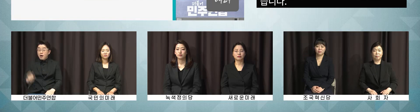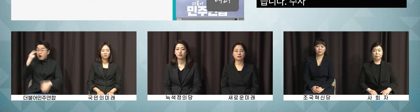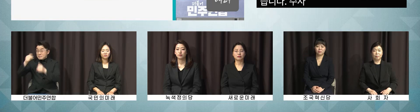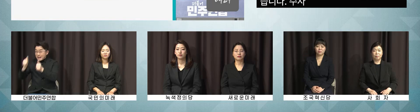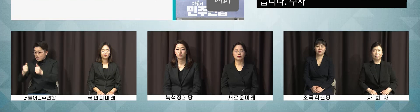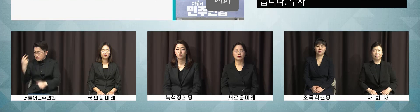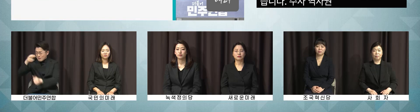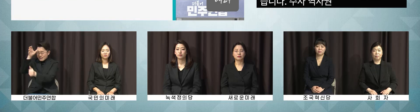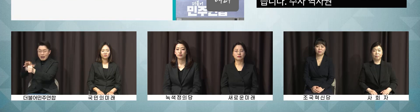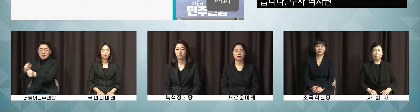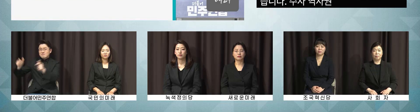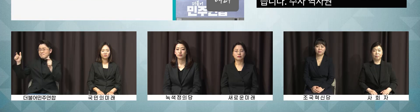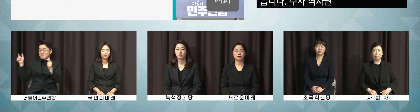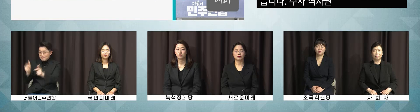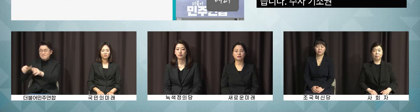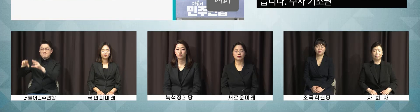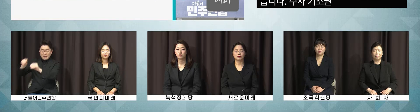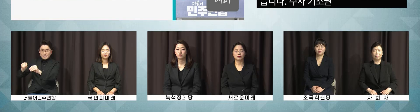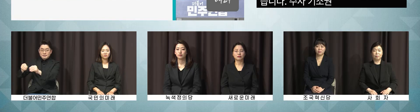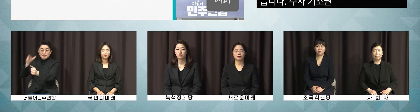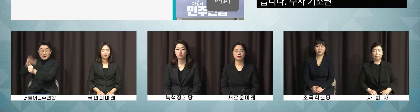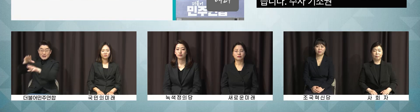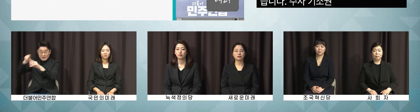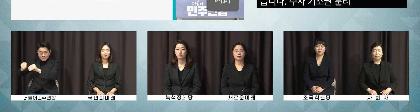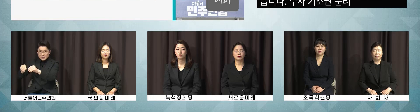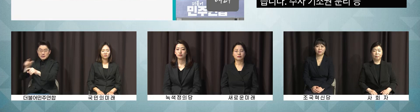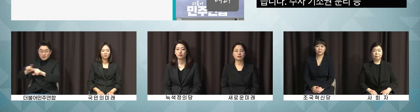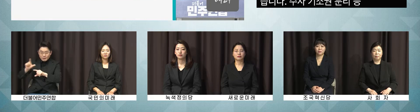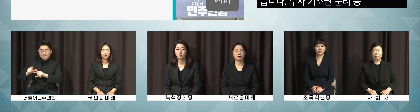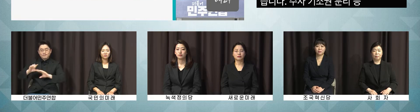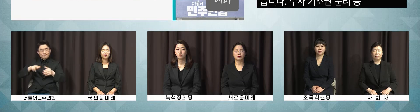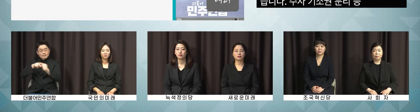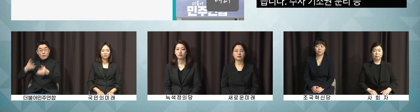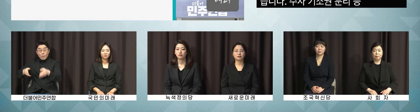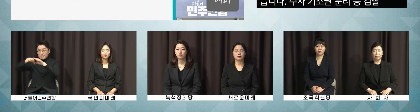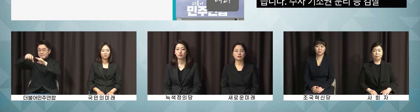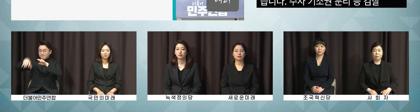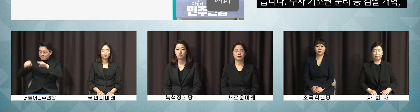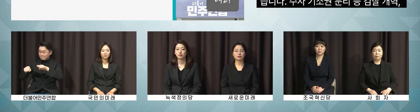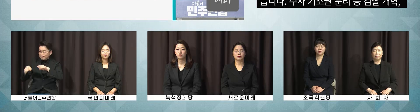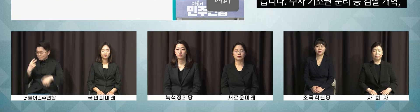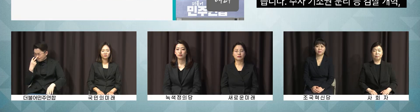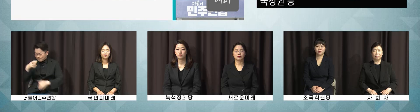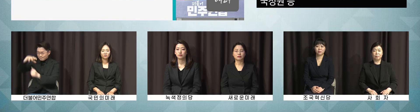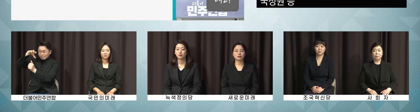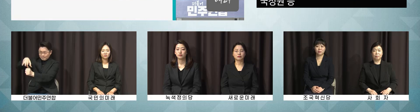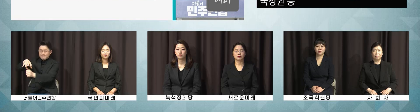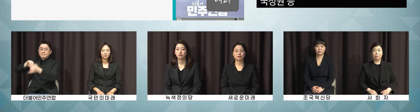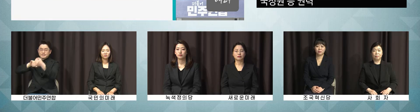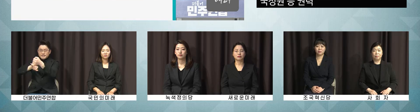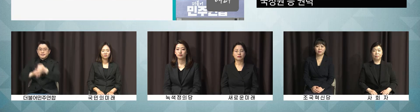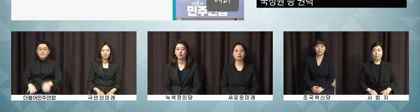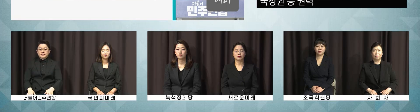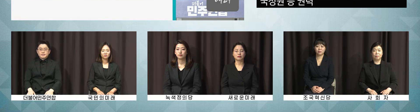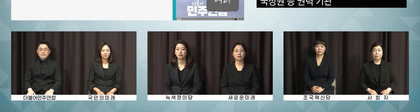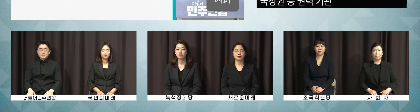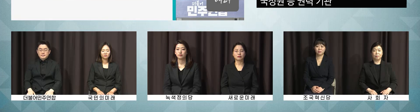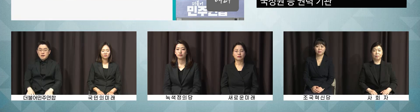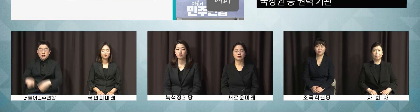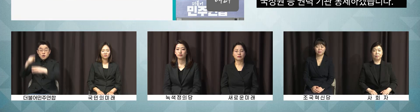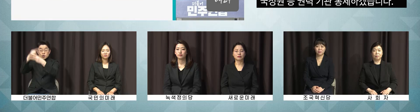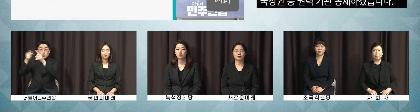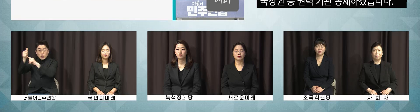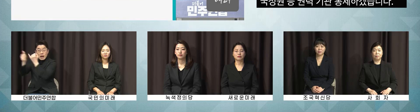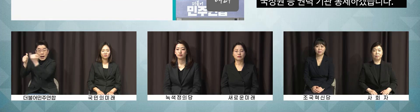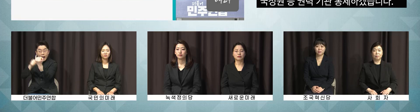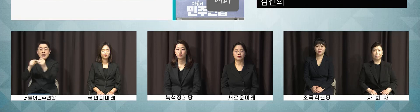실질적인 검찰 개혁을 실시하고 국정원 등 권력기관에 대한 통제를 강화하겠습니다. 김건희 특검법